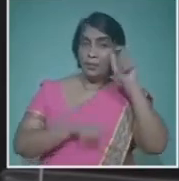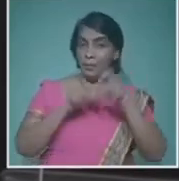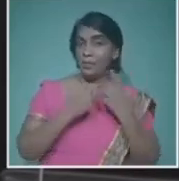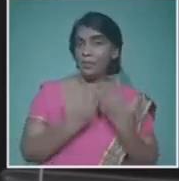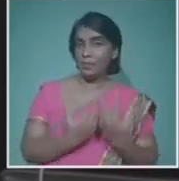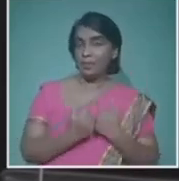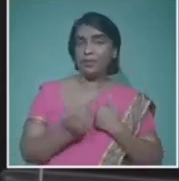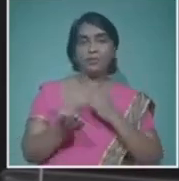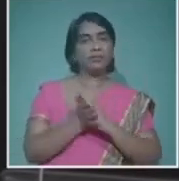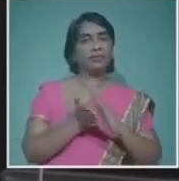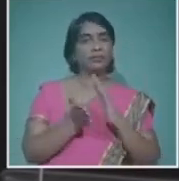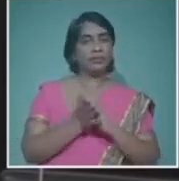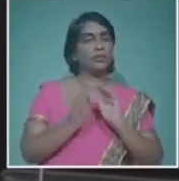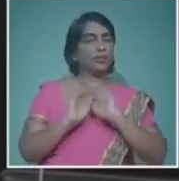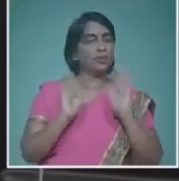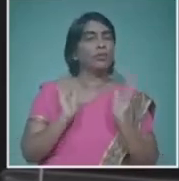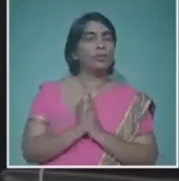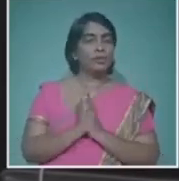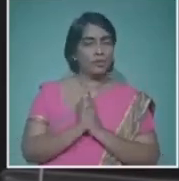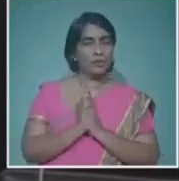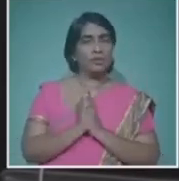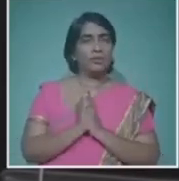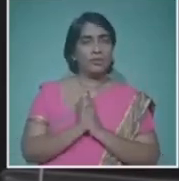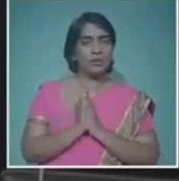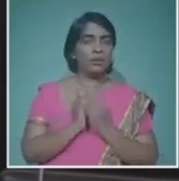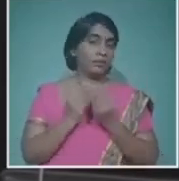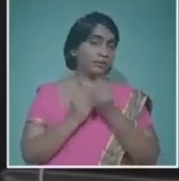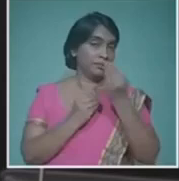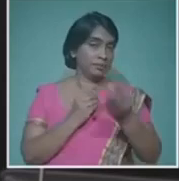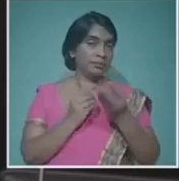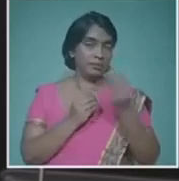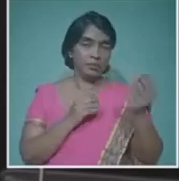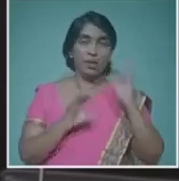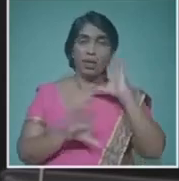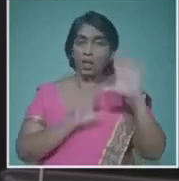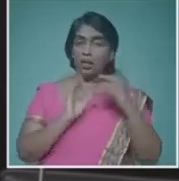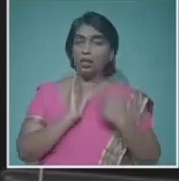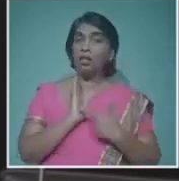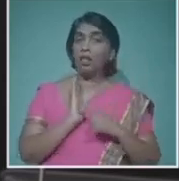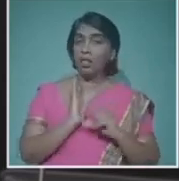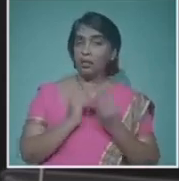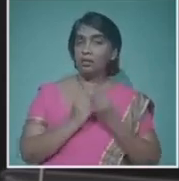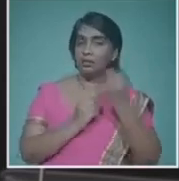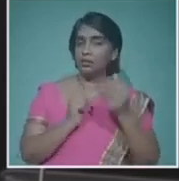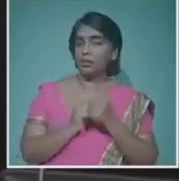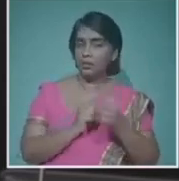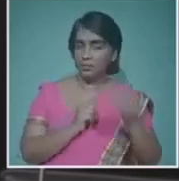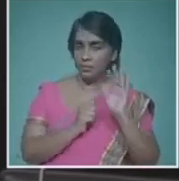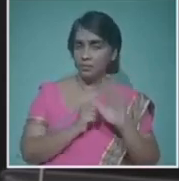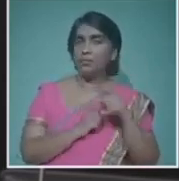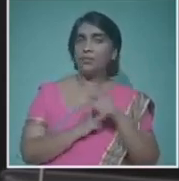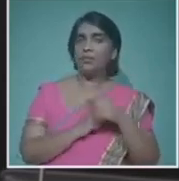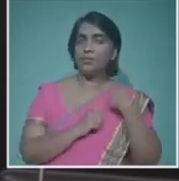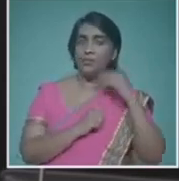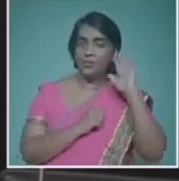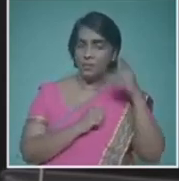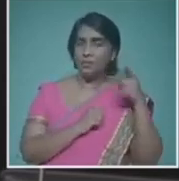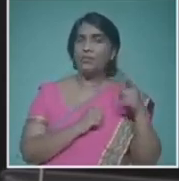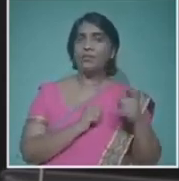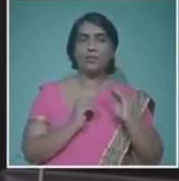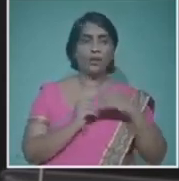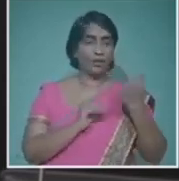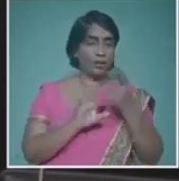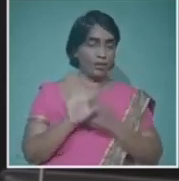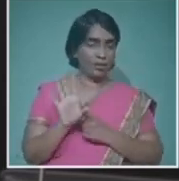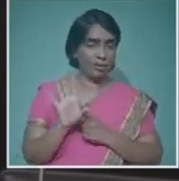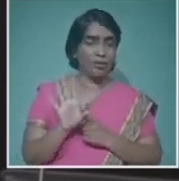කරන සේවාවන් සියල්ලක්ම ඒ ලබා දෙන්න තොරතුරු තාක්ෂණය තුළින් ලබා දෙන්න කටයුතු කරලා තියෙනවා. ඉතින් විශේෂයෙන්ම ලබන